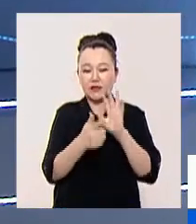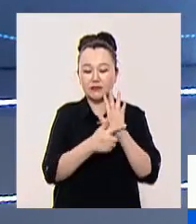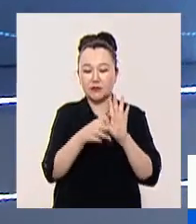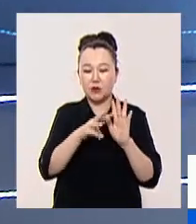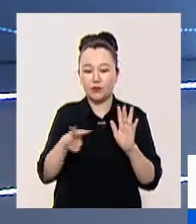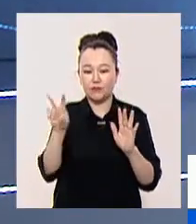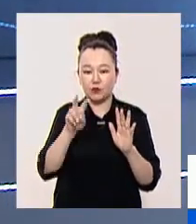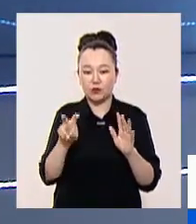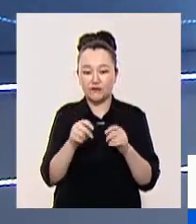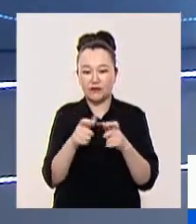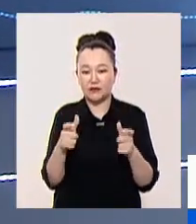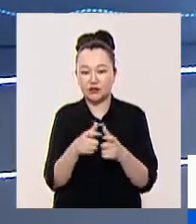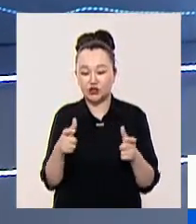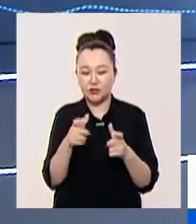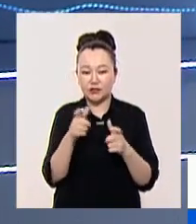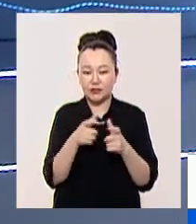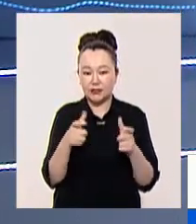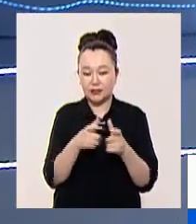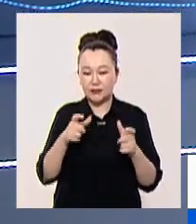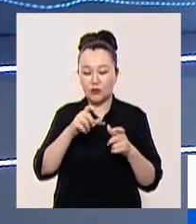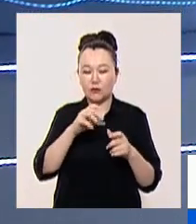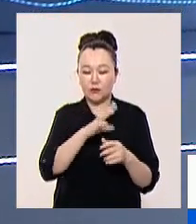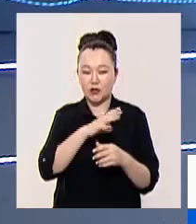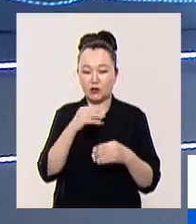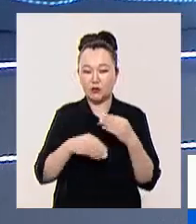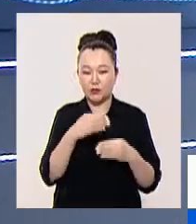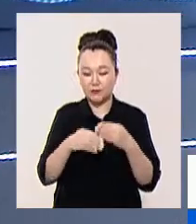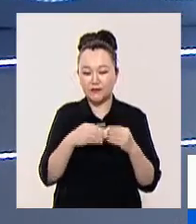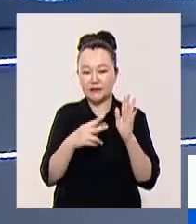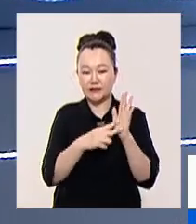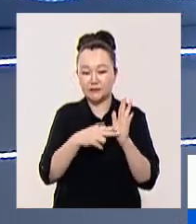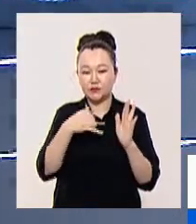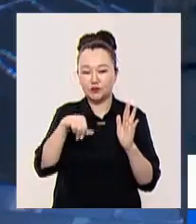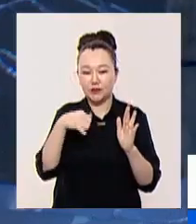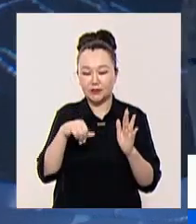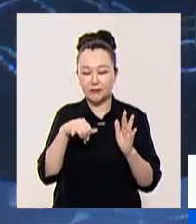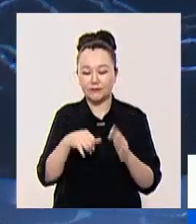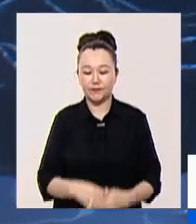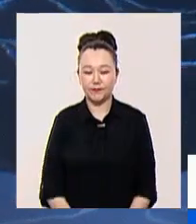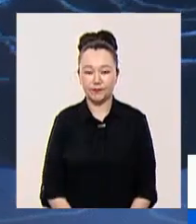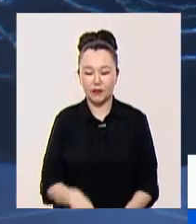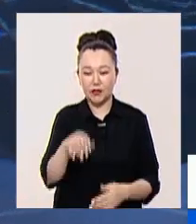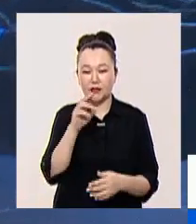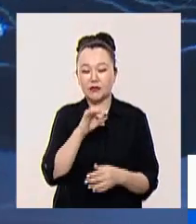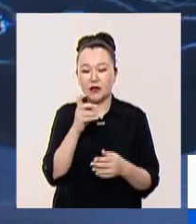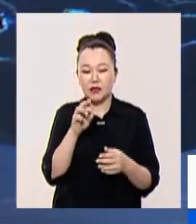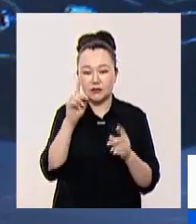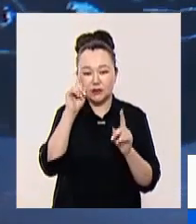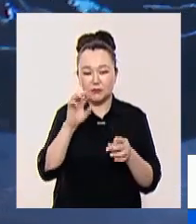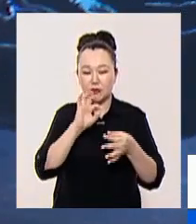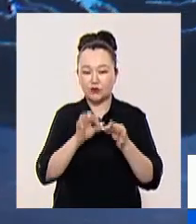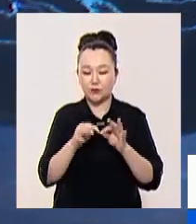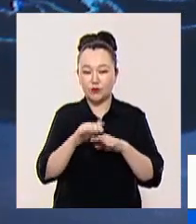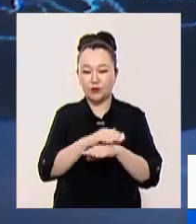долларов наличными. Деньги пачками были упакованы в 7 чемоданов. Даля Насипова знает подробности. Добрый